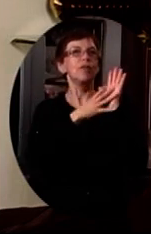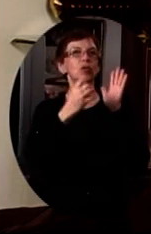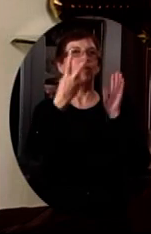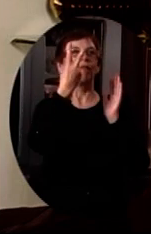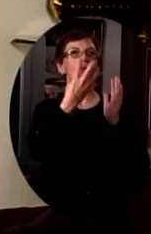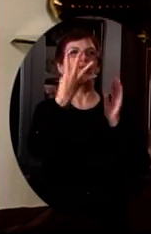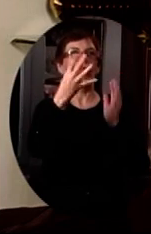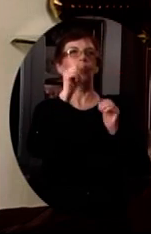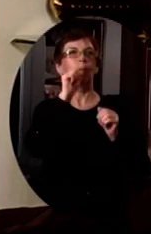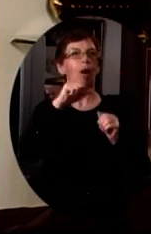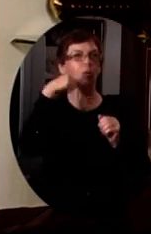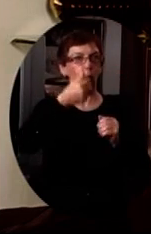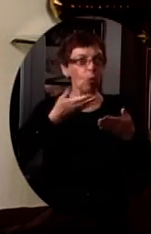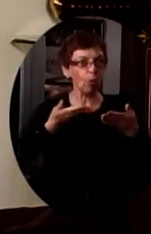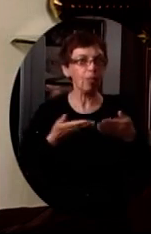1924.